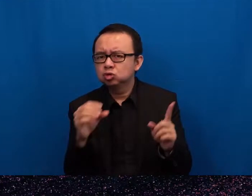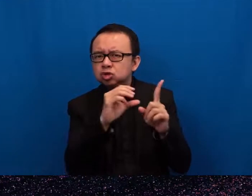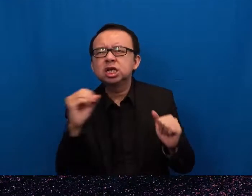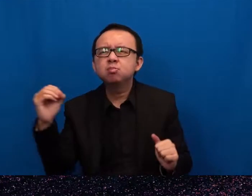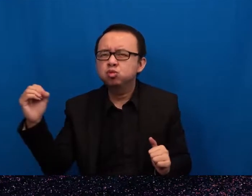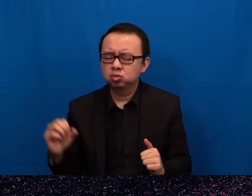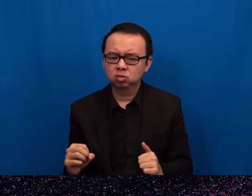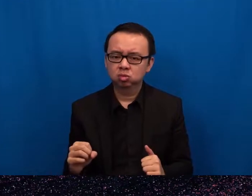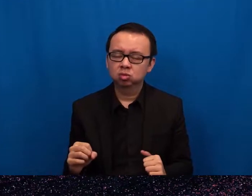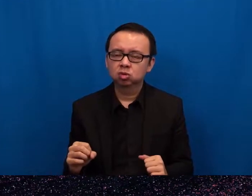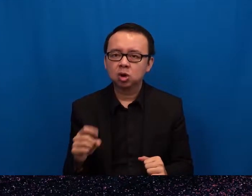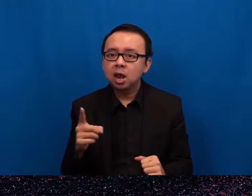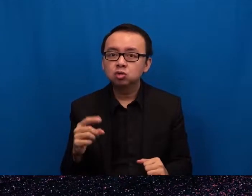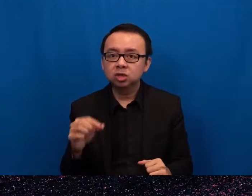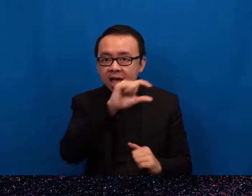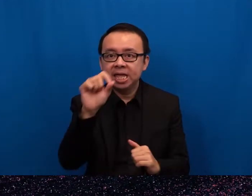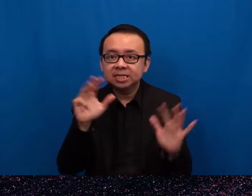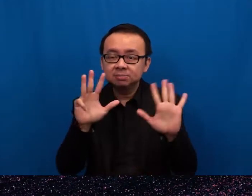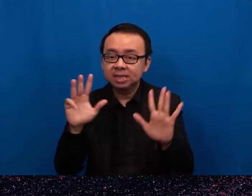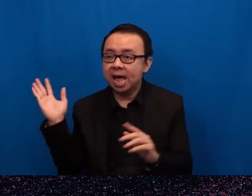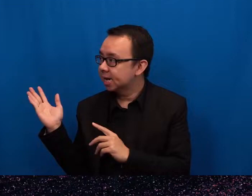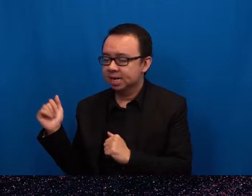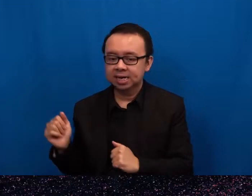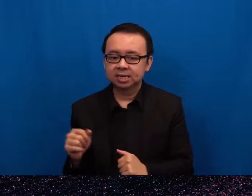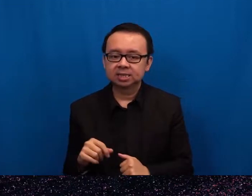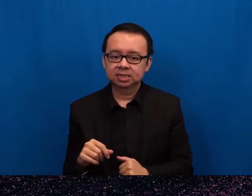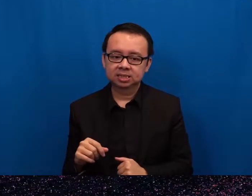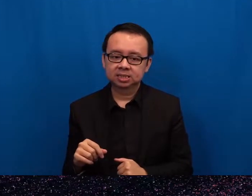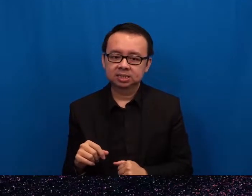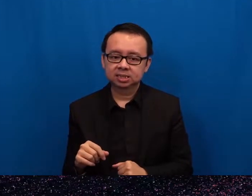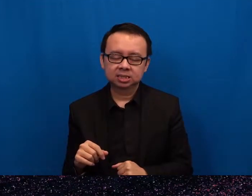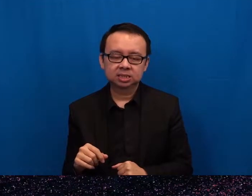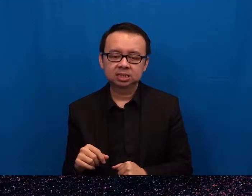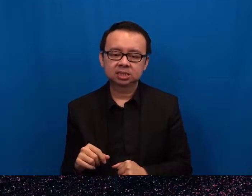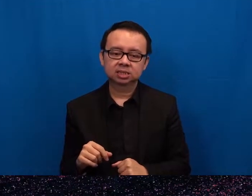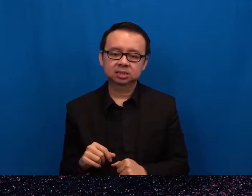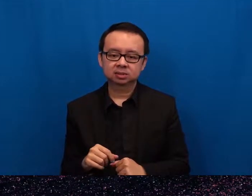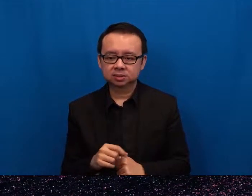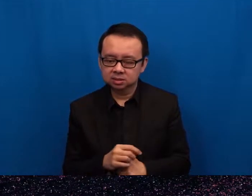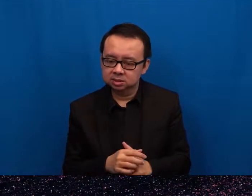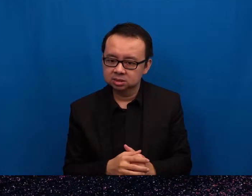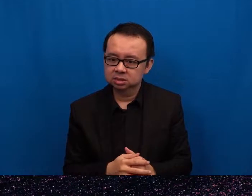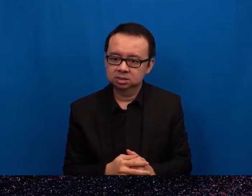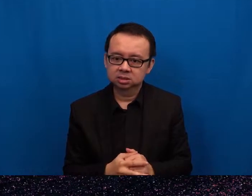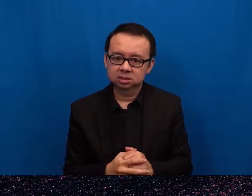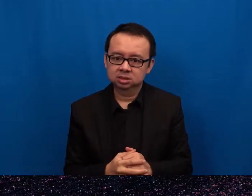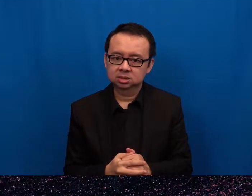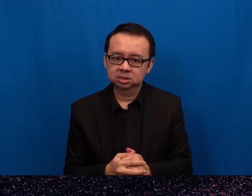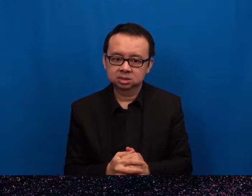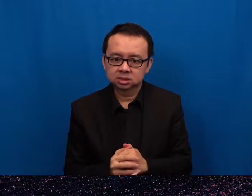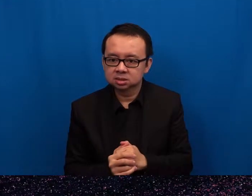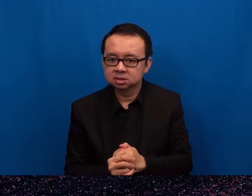hatinya. Mulai ada oposisi. Pastilah, kalau kita tidak berdampak, orang nggak berbicara. Tapi sekali